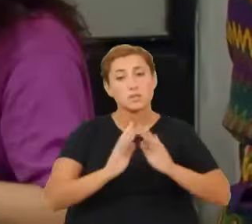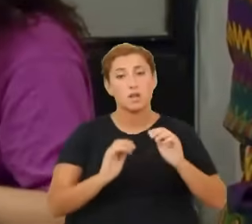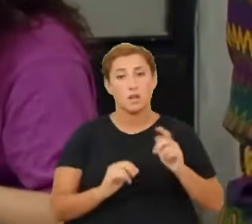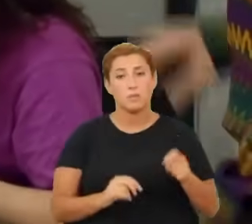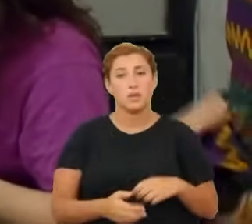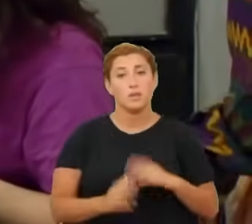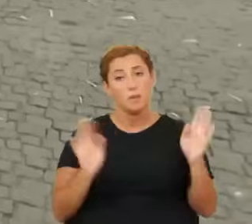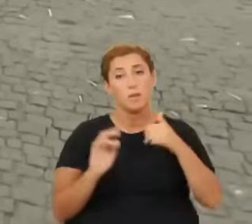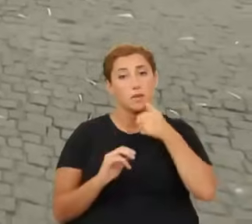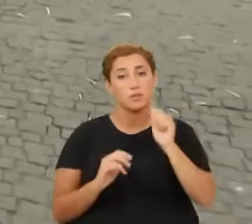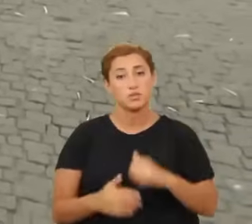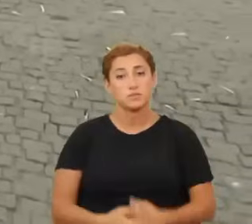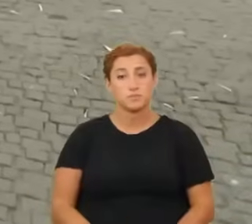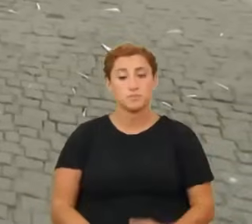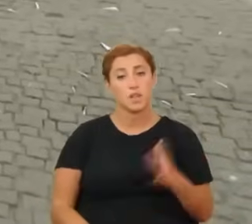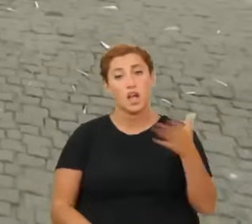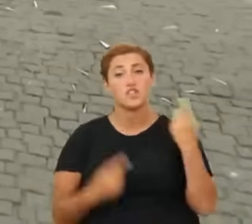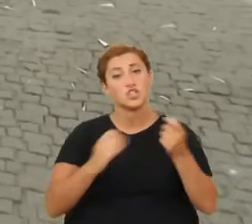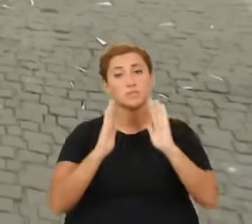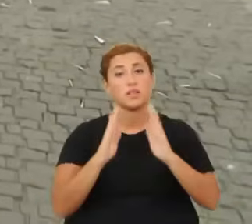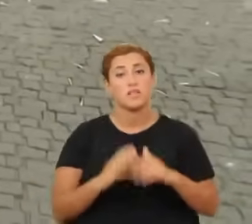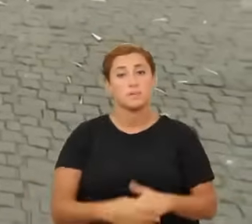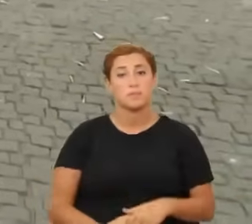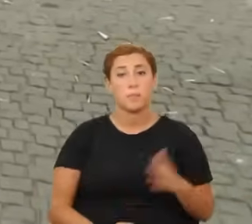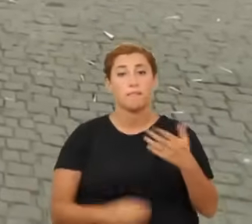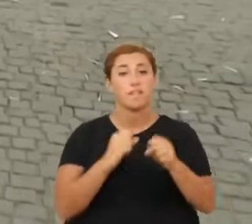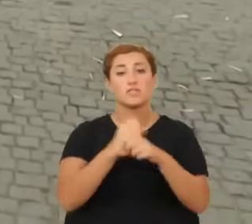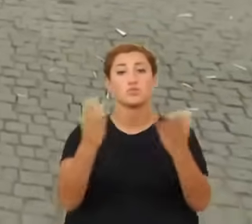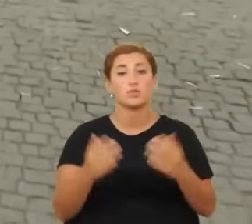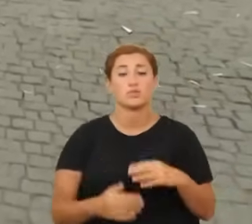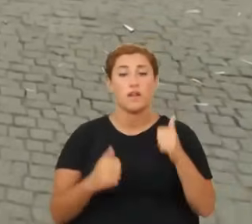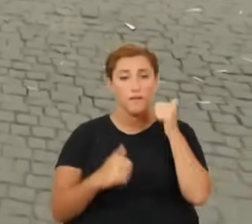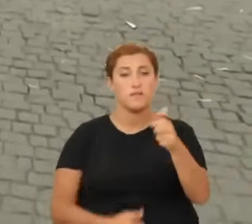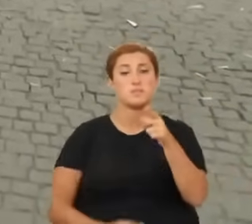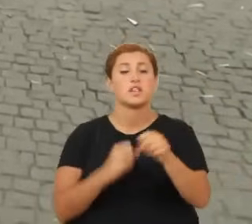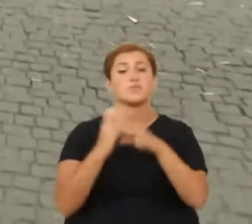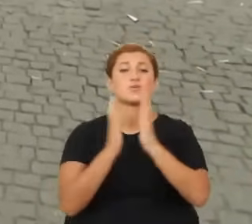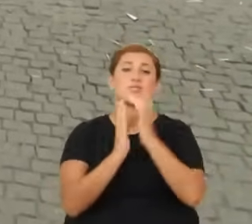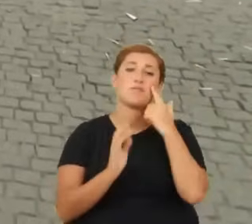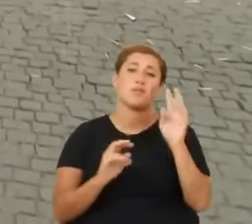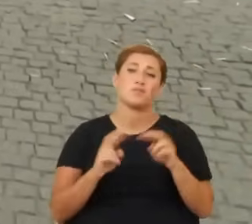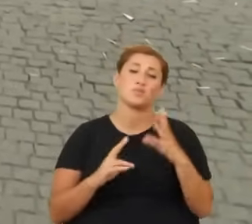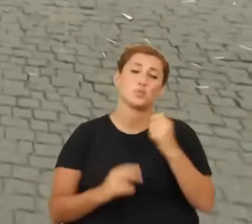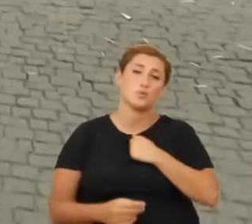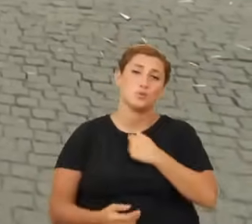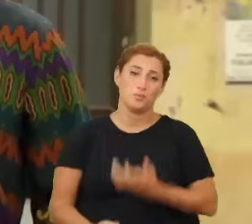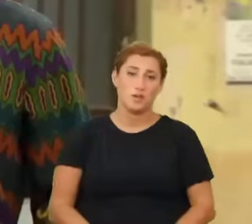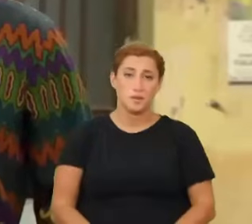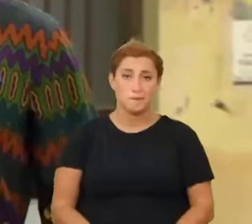bir su vur yüzüne. Tamam abicim? Hadi çalışmaya devam. Hadi geçmiş olsun. Ya, aferin geçmiş sana. Geçmiş olsun, kusura bakma Murat, çok üzüldüm